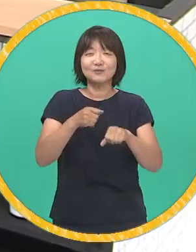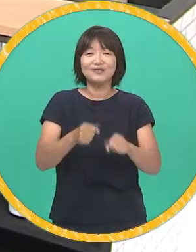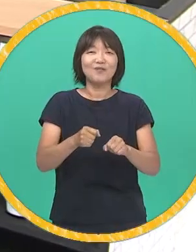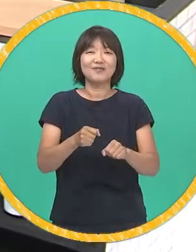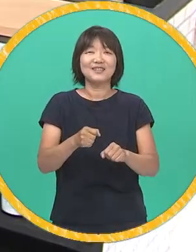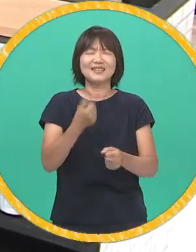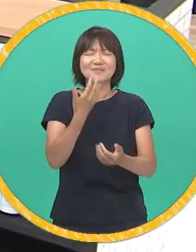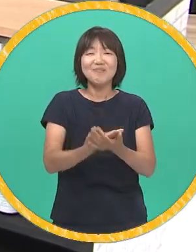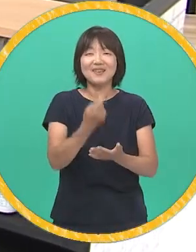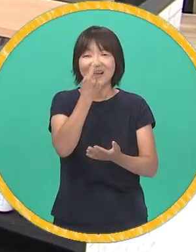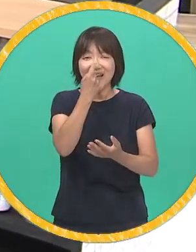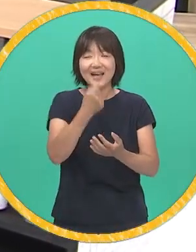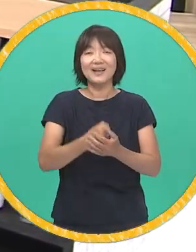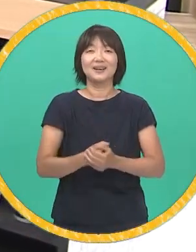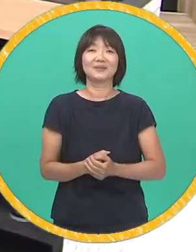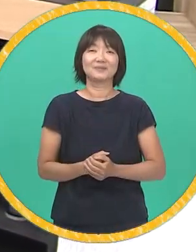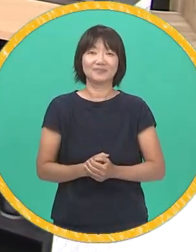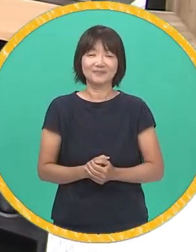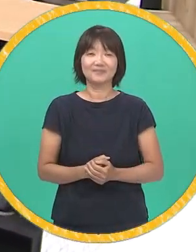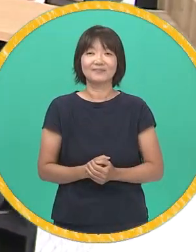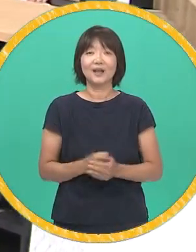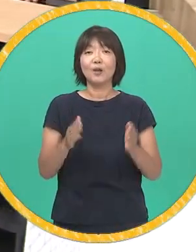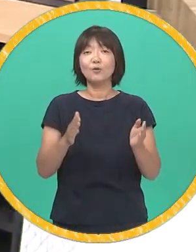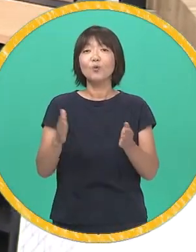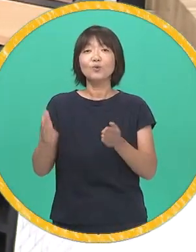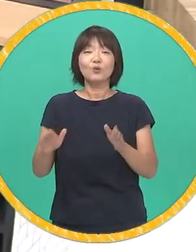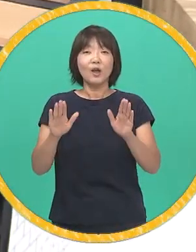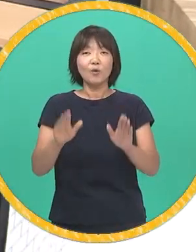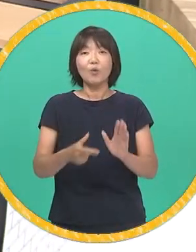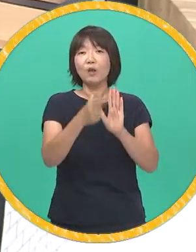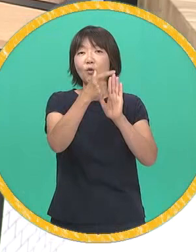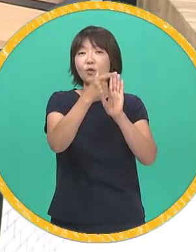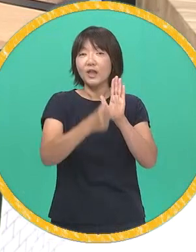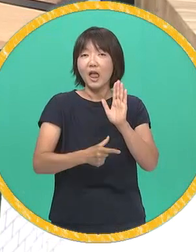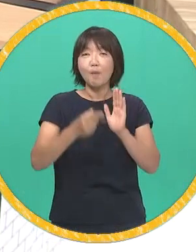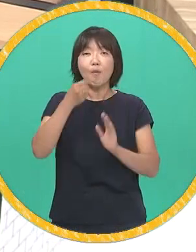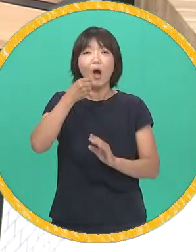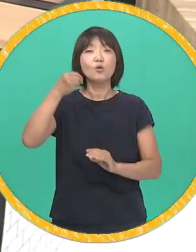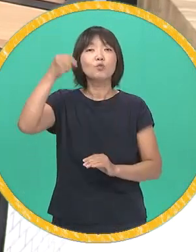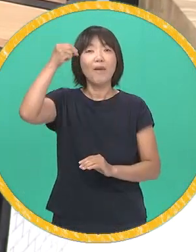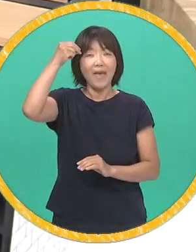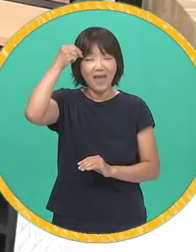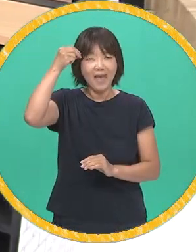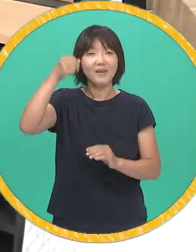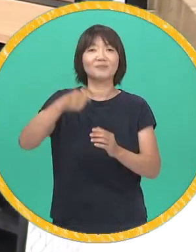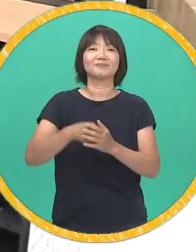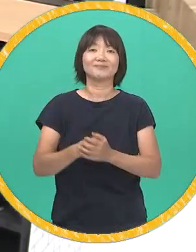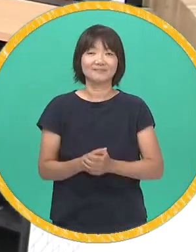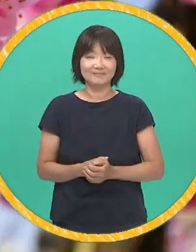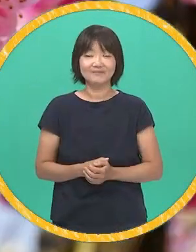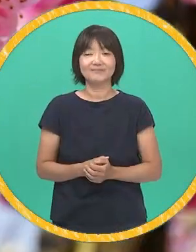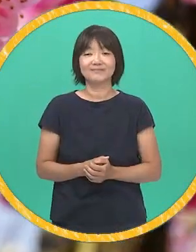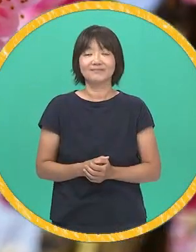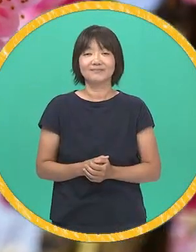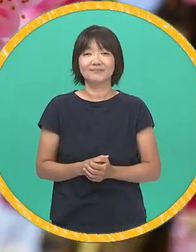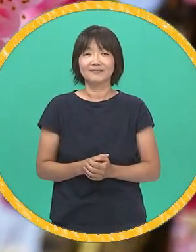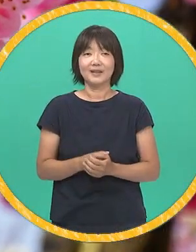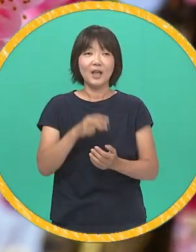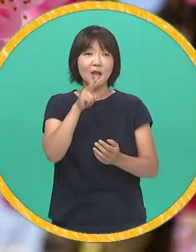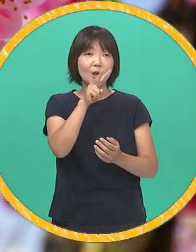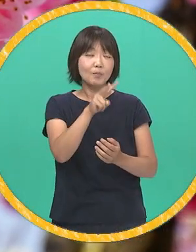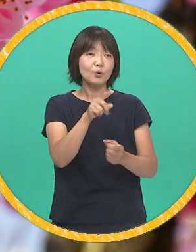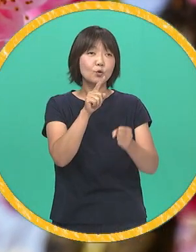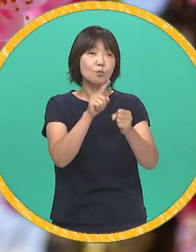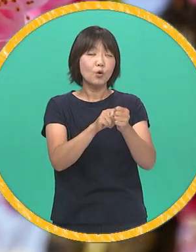にねっということで今回のテーマを埋めなんですよ皇ん deai 鑑賞目的